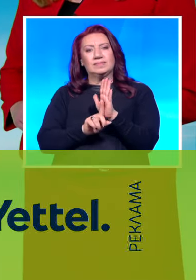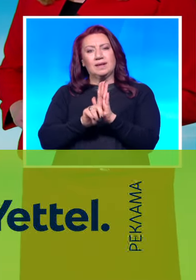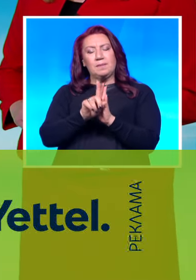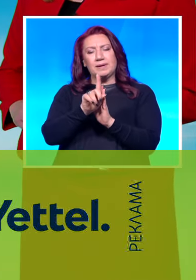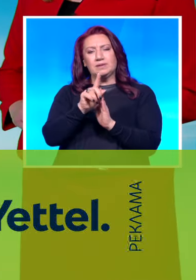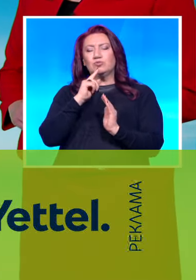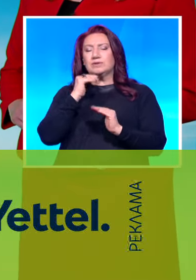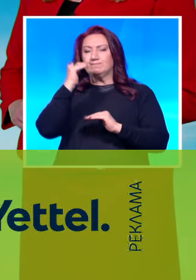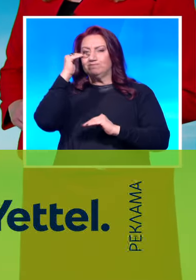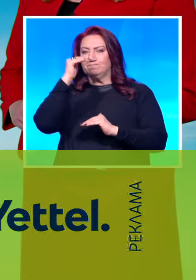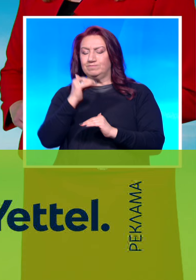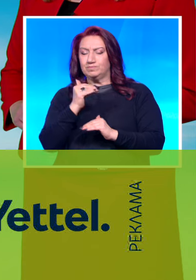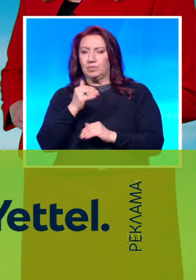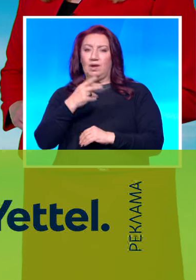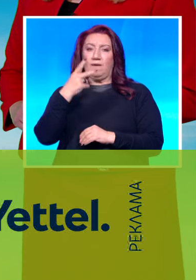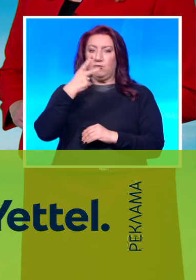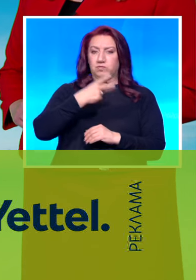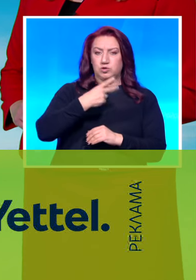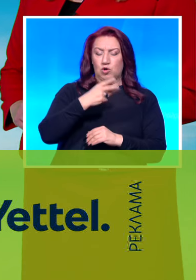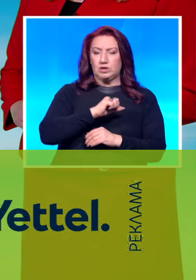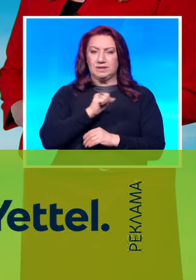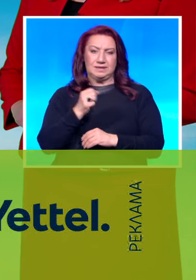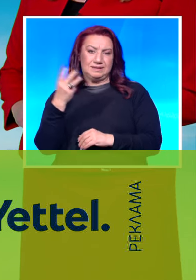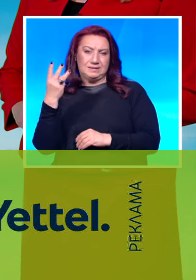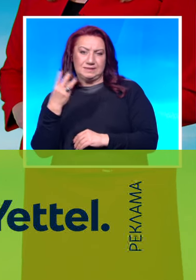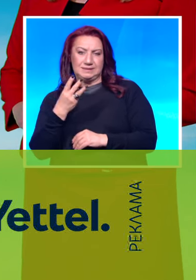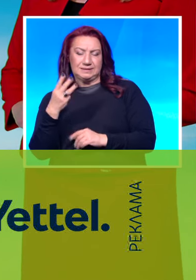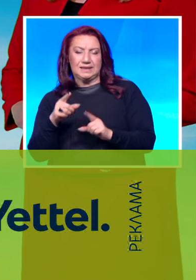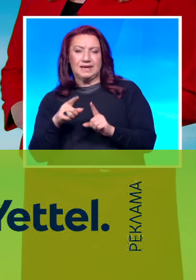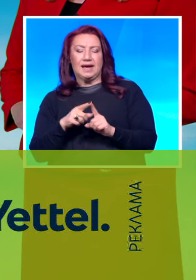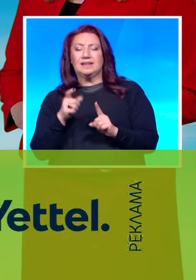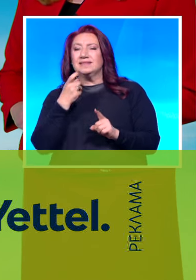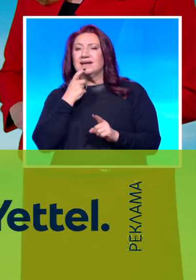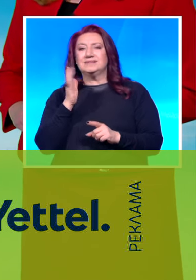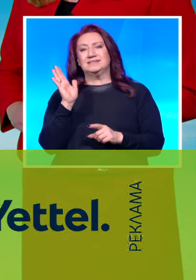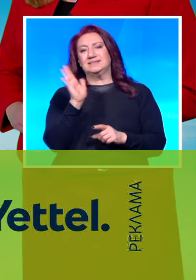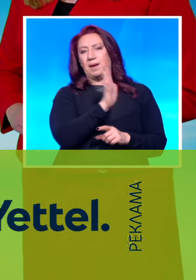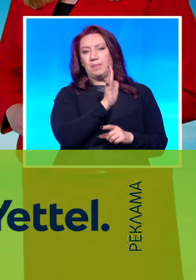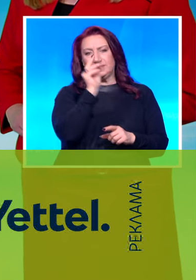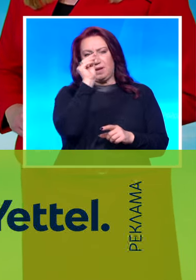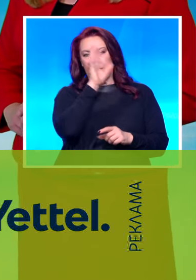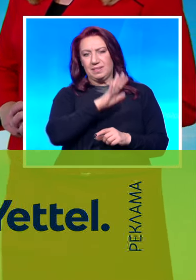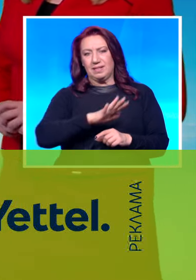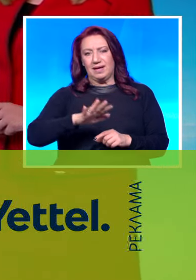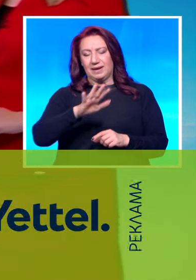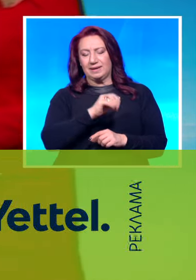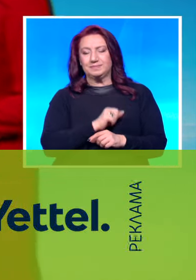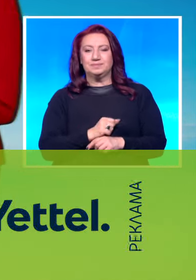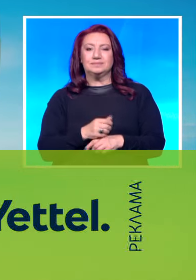Във вторник и сряда дъжд ще вали предимно в западната половина на България. По BTV